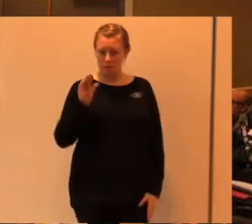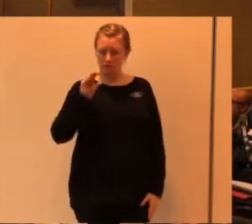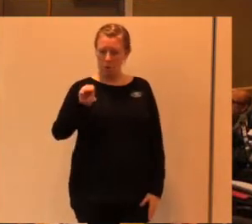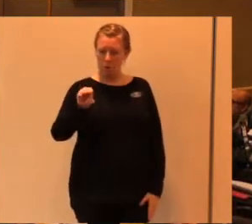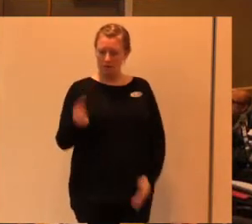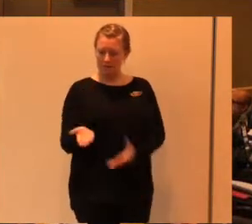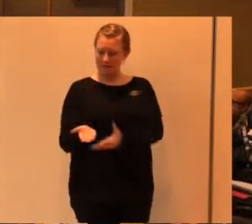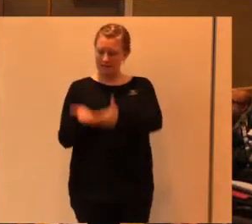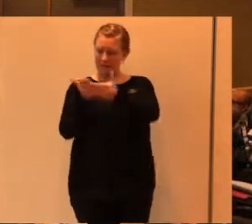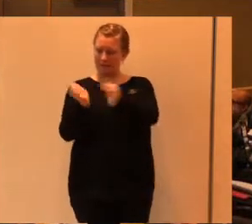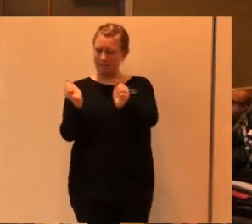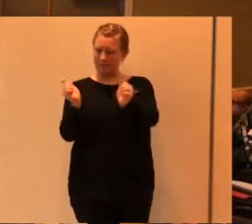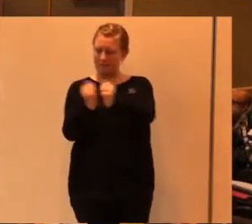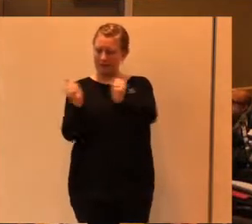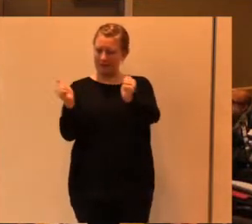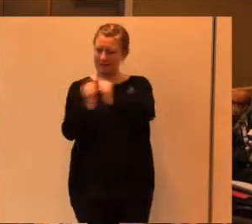hjälpmedel.